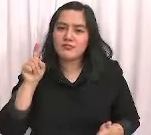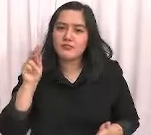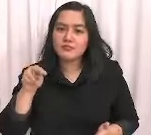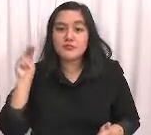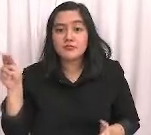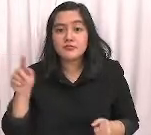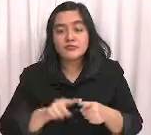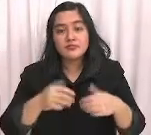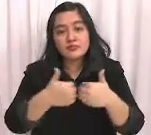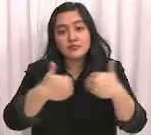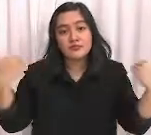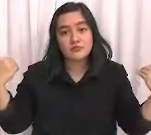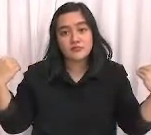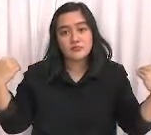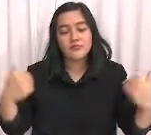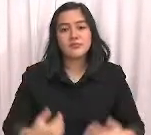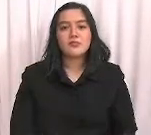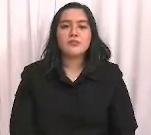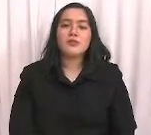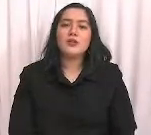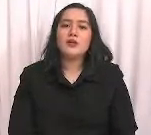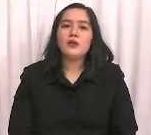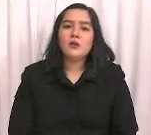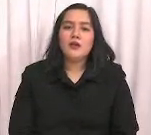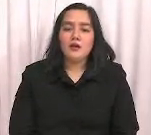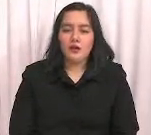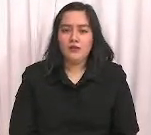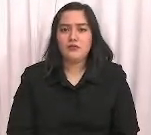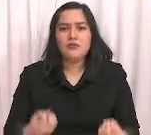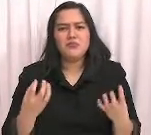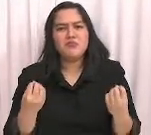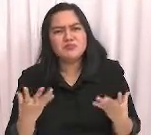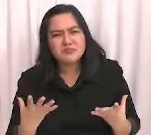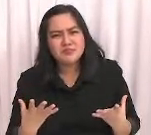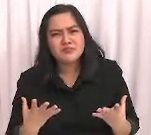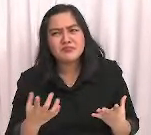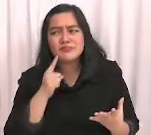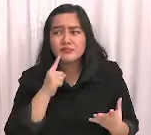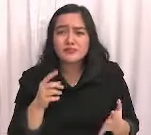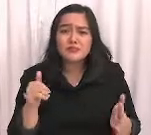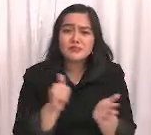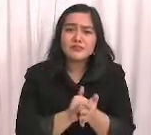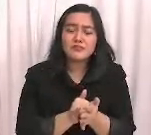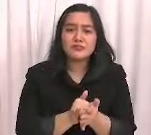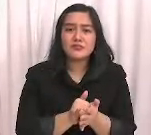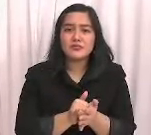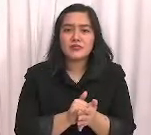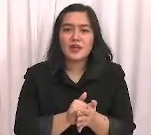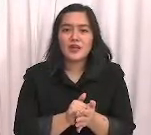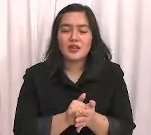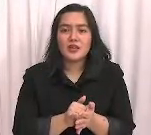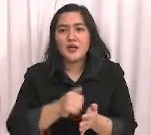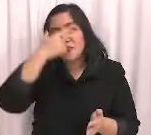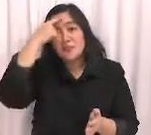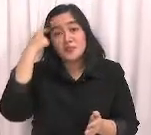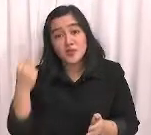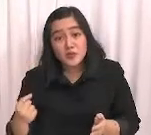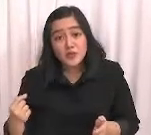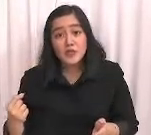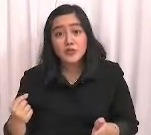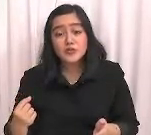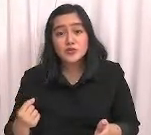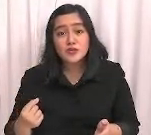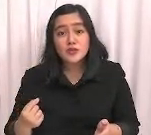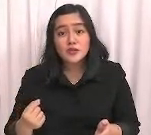Kasi nga, yung gumagawa ng tama, nag-umaasa siya, nagagawan din siya ng tama. Kaya nga, dito